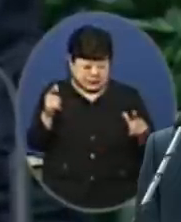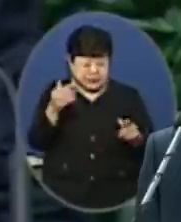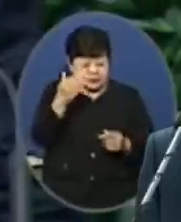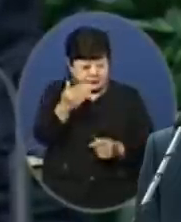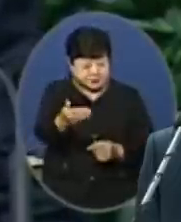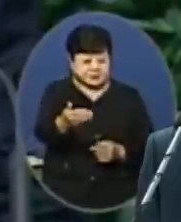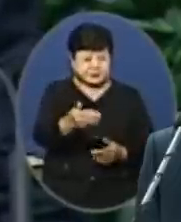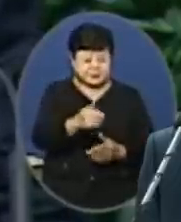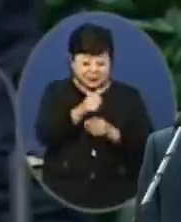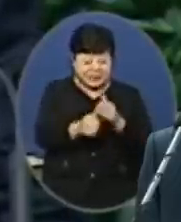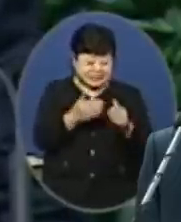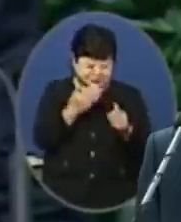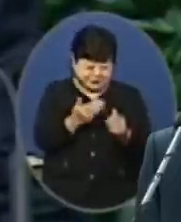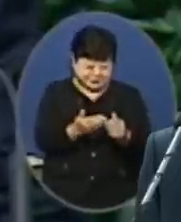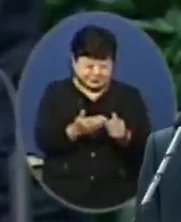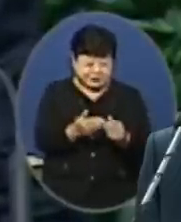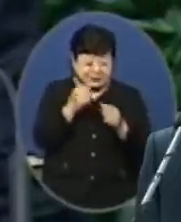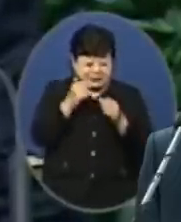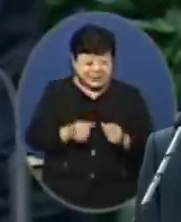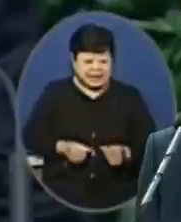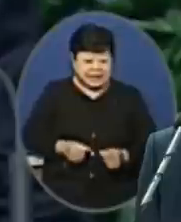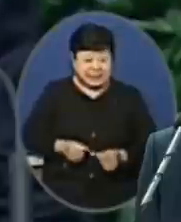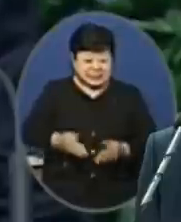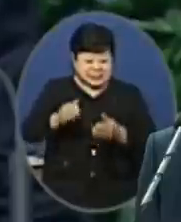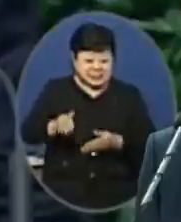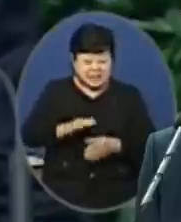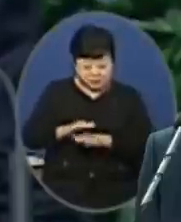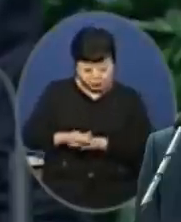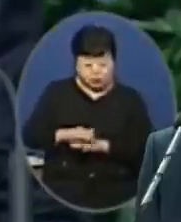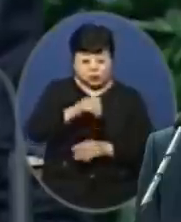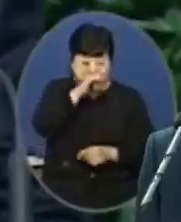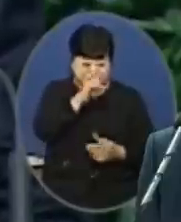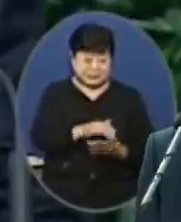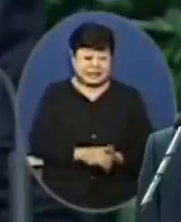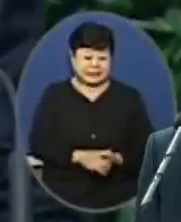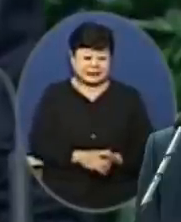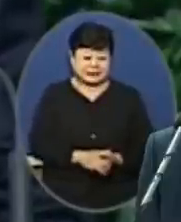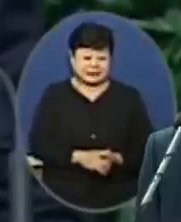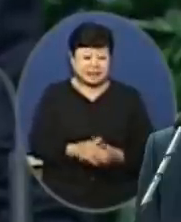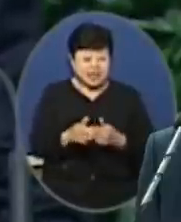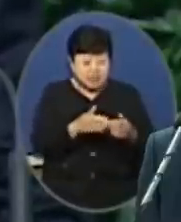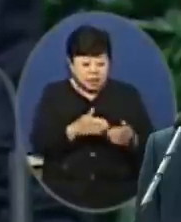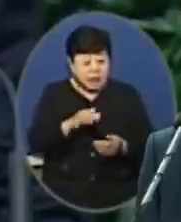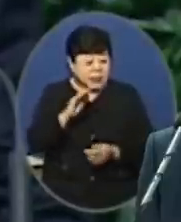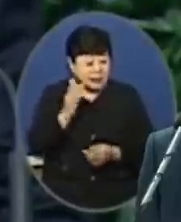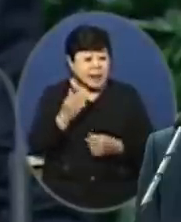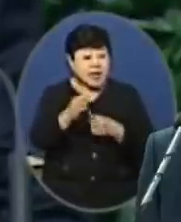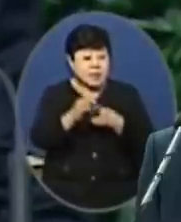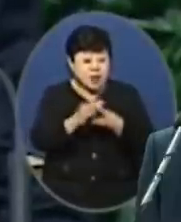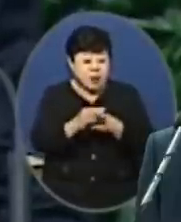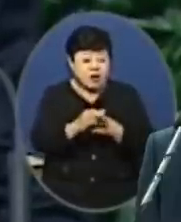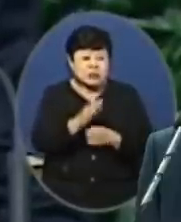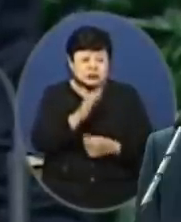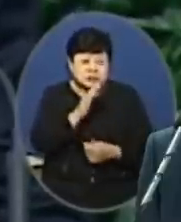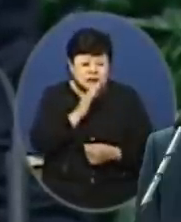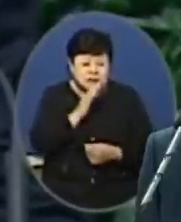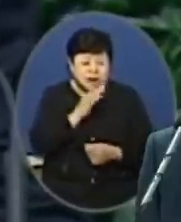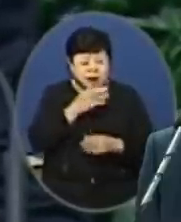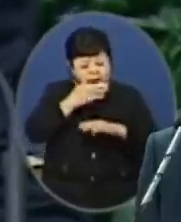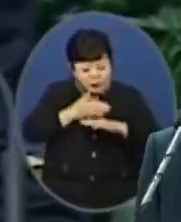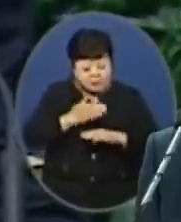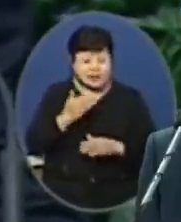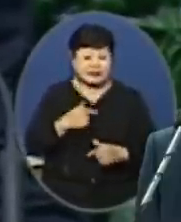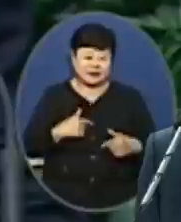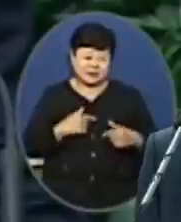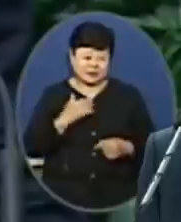여러분, 하나님이 살 길을 예비해 놓은 것입니다. 체험하게 되면 정말 감사하게